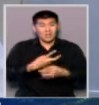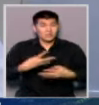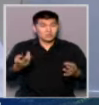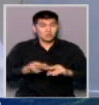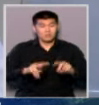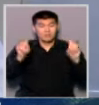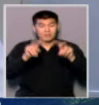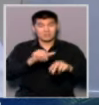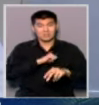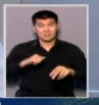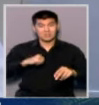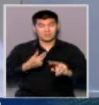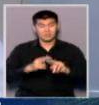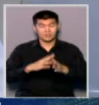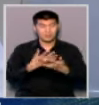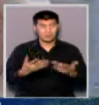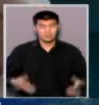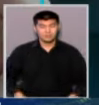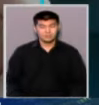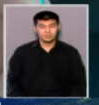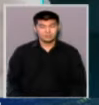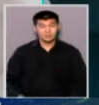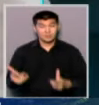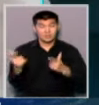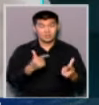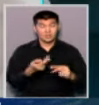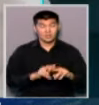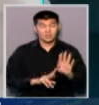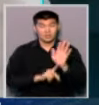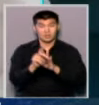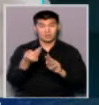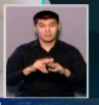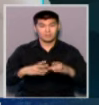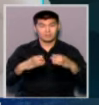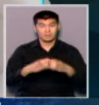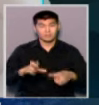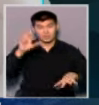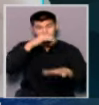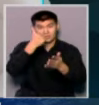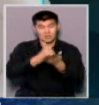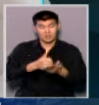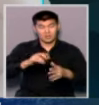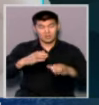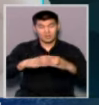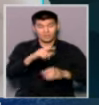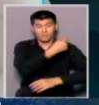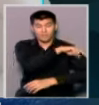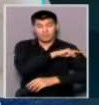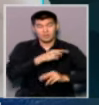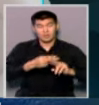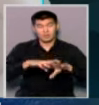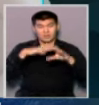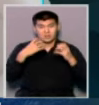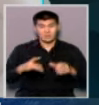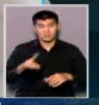необходимости проверять себя на наличие антител. Согласно недавно вступившим в силу пунктам постановления главного государственного санитарного врача Министерства